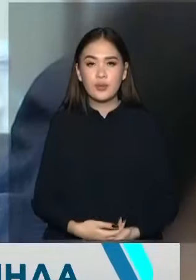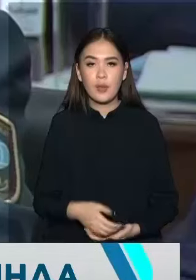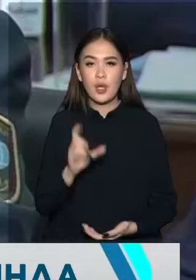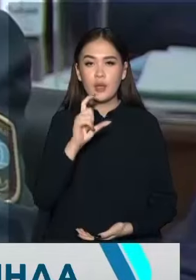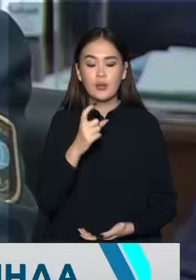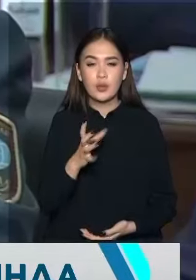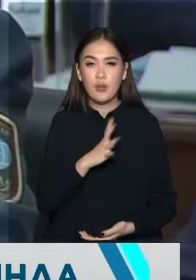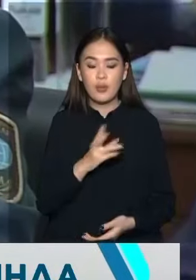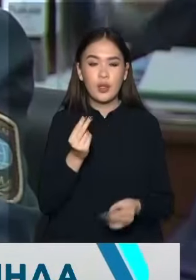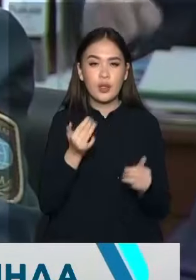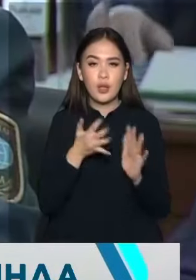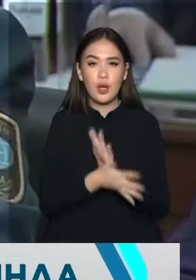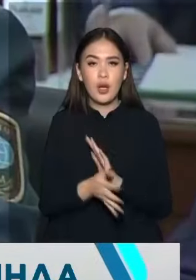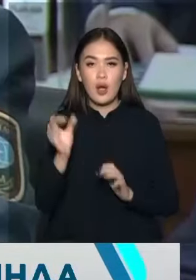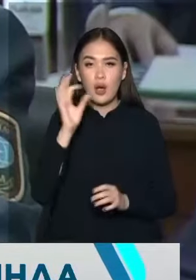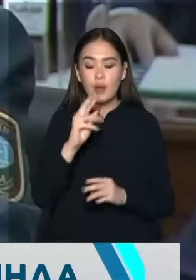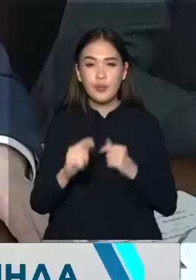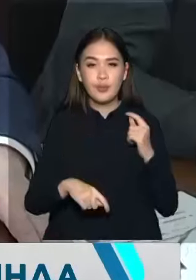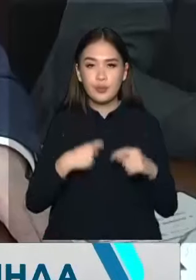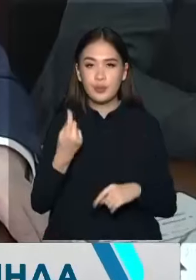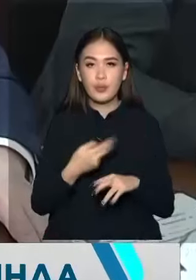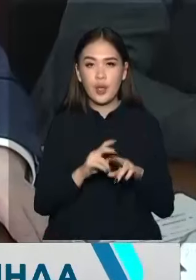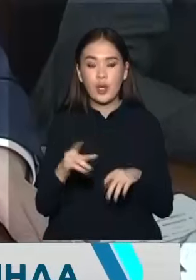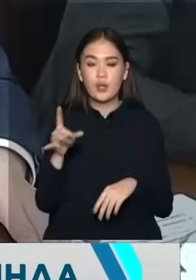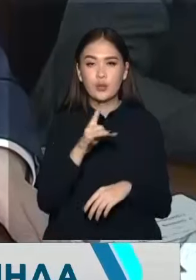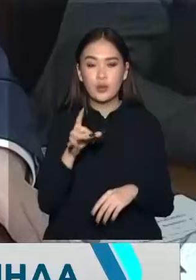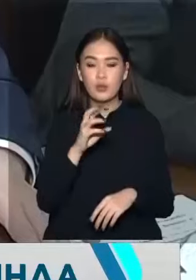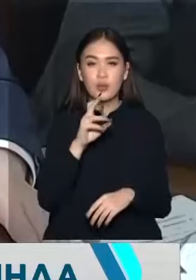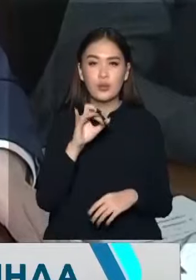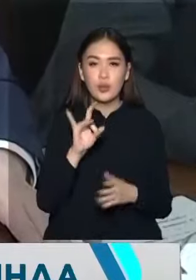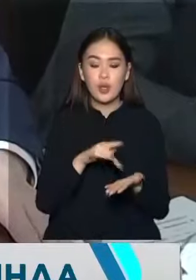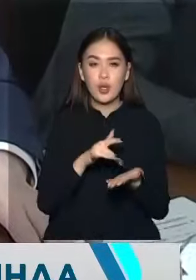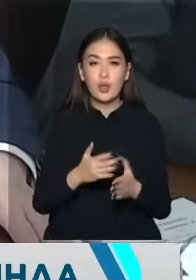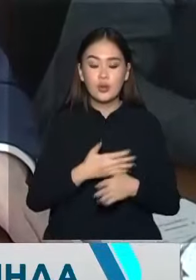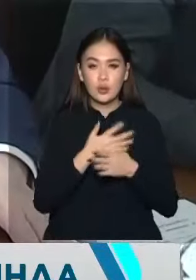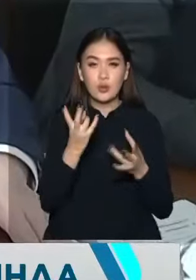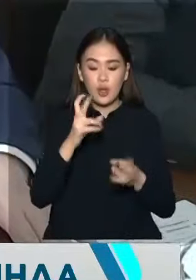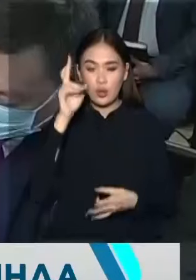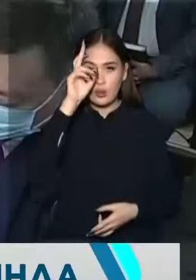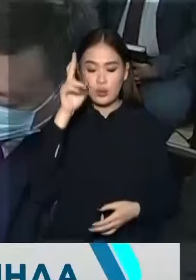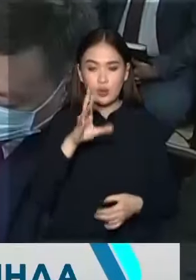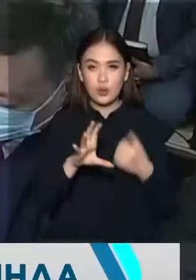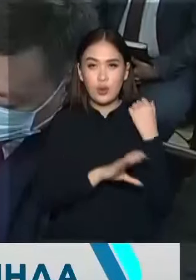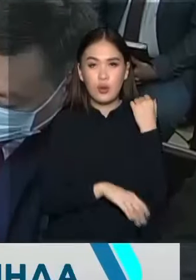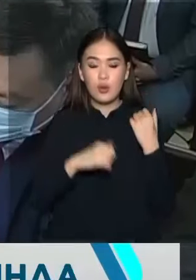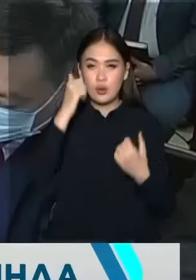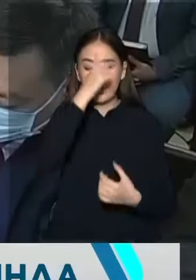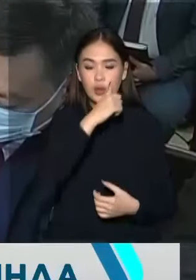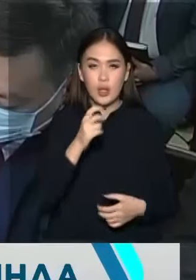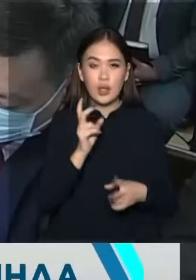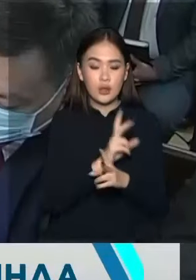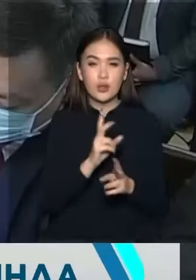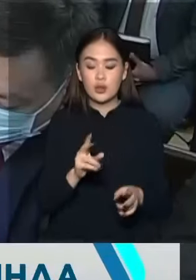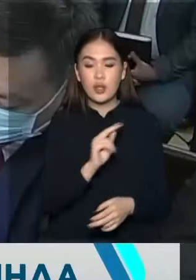тұрғындарына келтірілген залалды өтеуге арналған шығындар меншік иесі мен республикалық бюджет арасында бөлінуге тиіс. Үкімет соңғы жылдары меншік иелері ештеңе